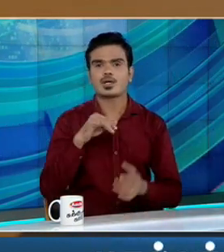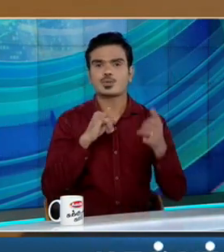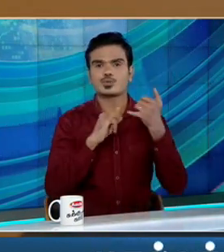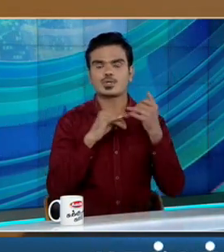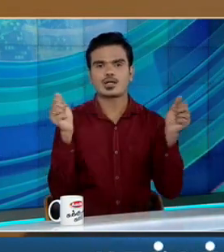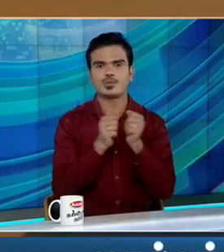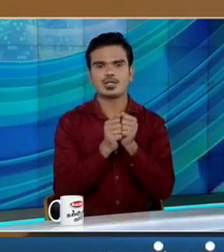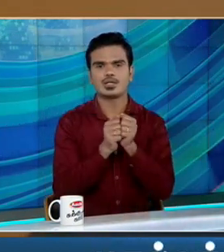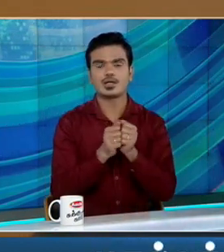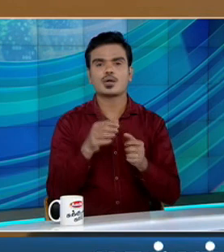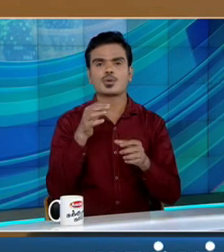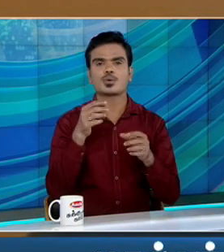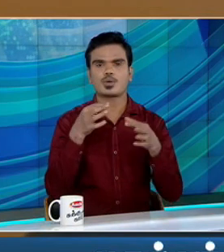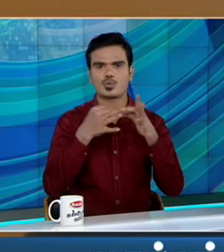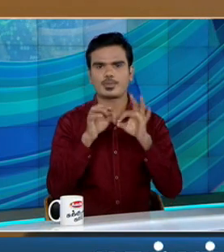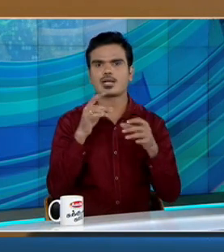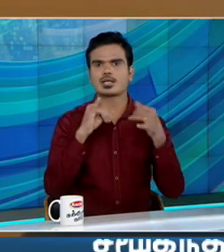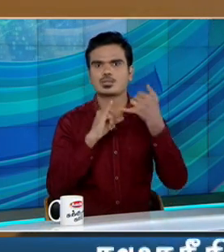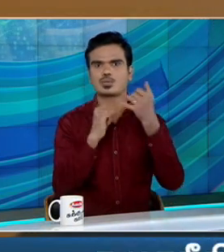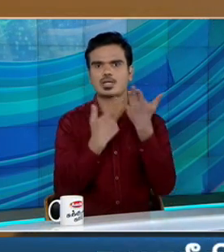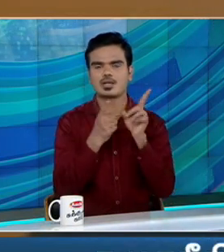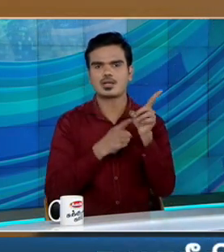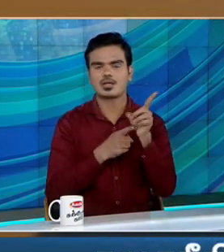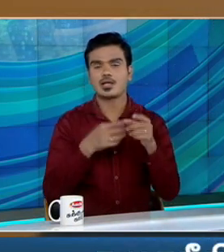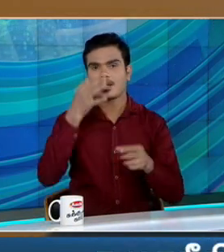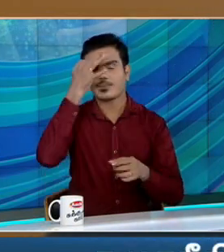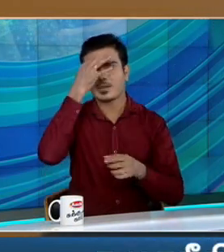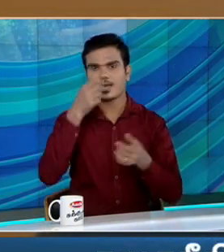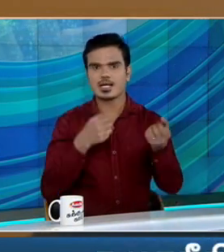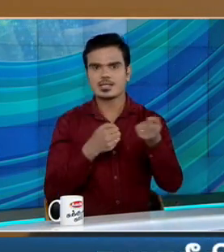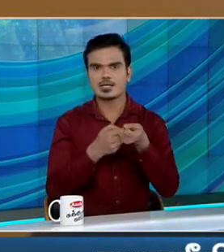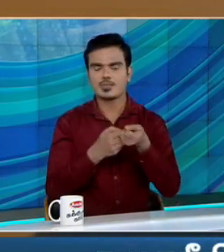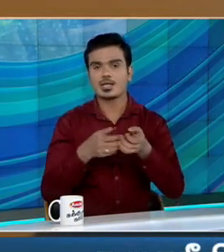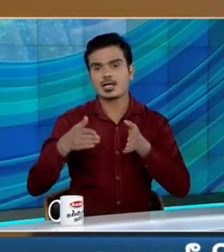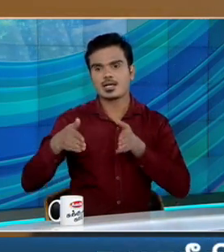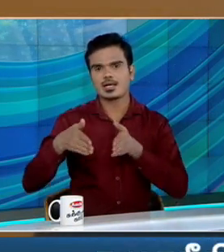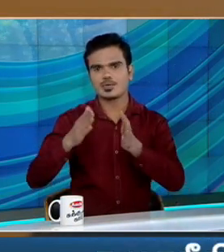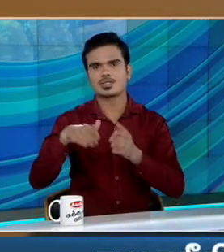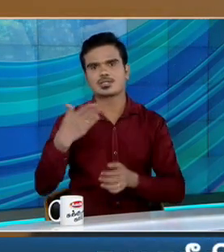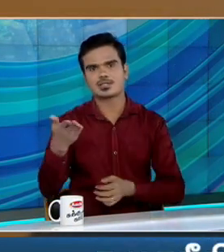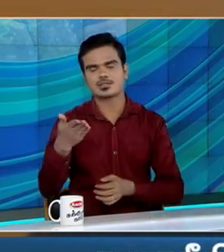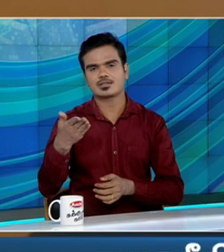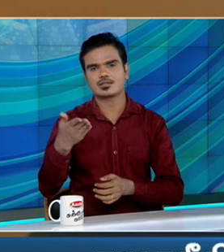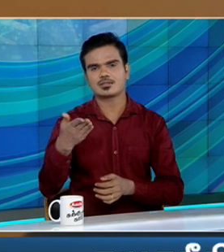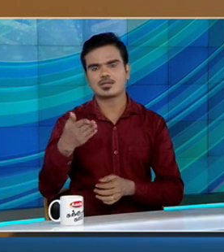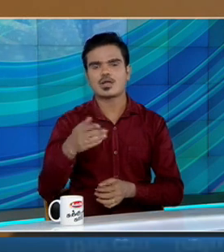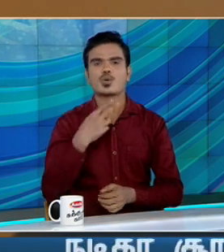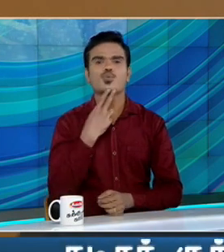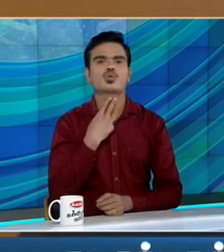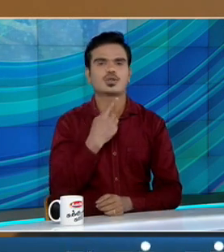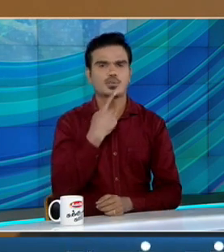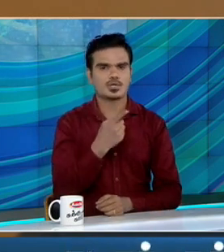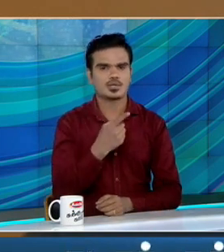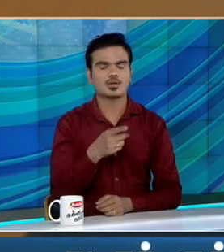சூர்யா உள்ளிட்ட குறிப்பாக சூர்யாவுக்கு வந்த பிரச்சனைகளுக்கு ஆதரவாக கலை உலகத்தை சார்ந்தவர்கள் குரல் கொடுக்குறாங்க.